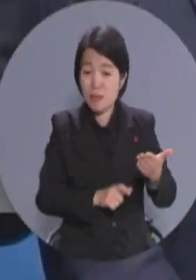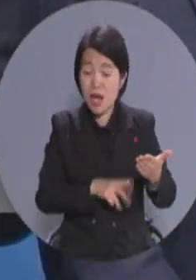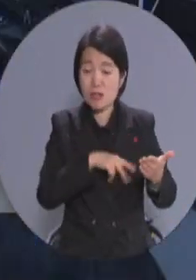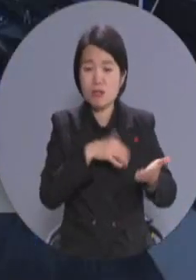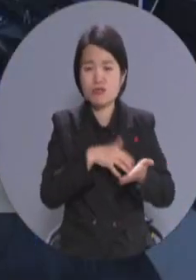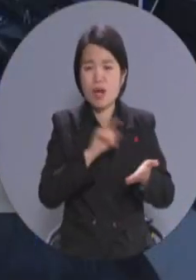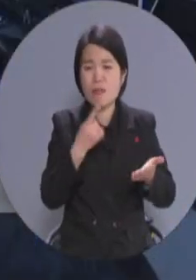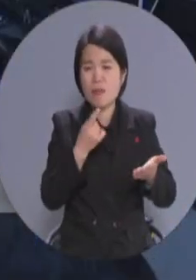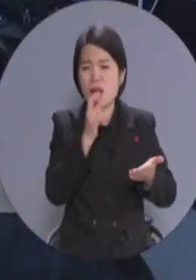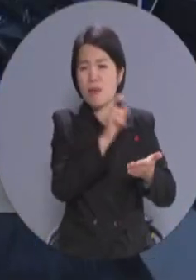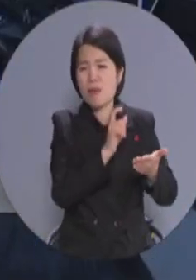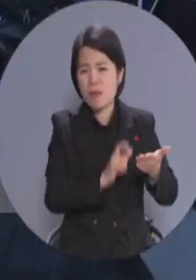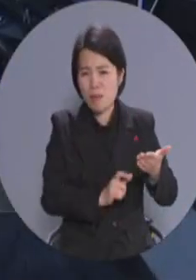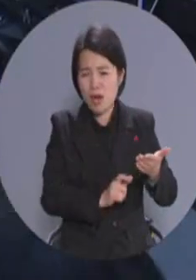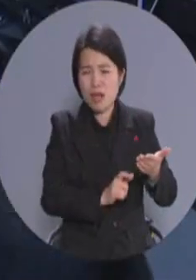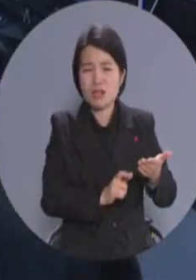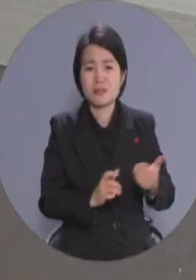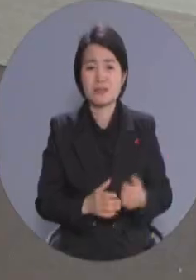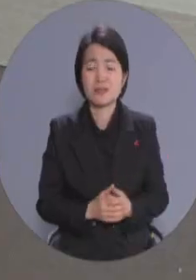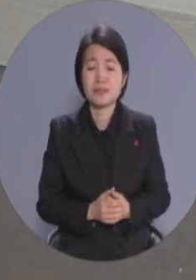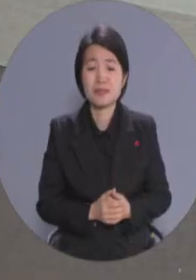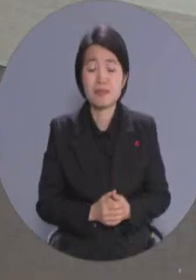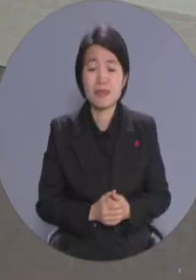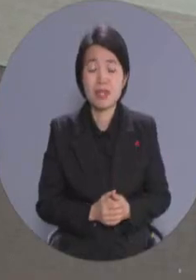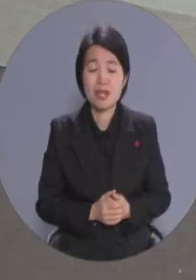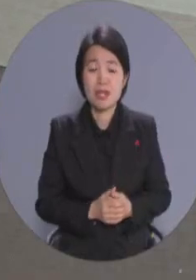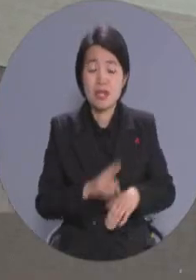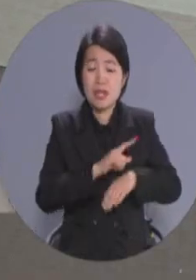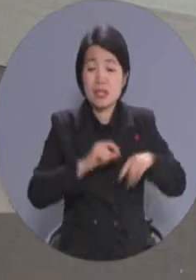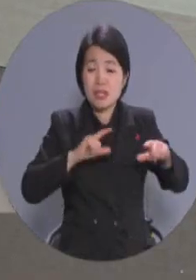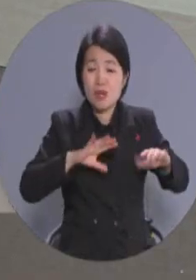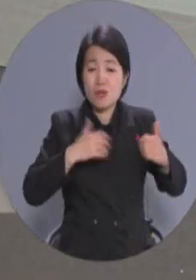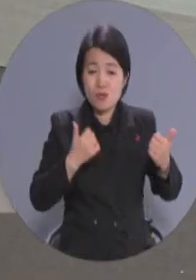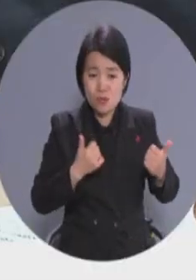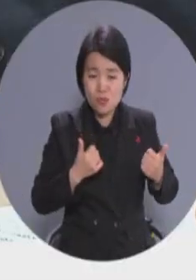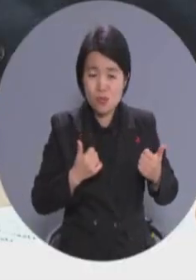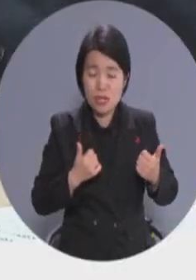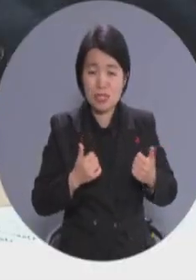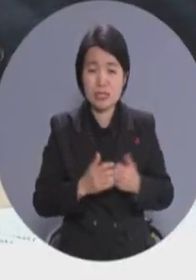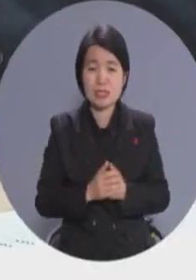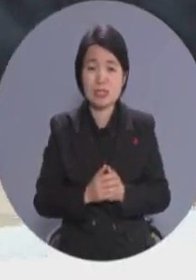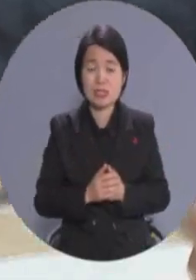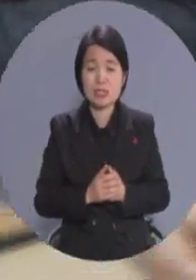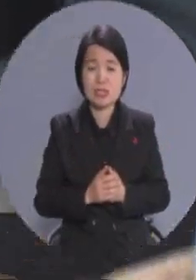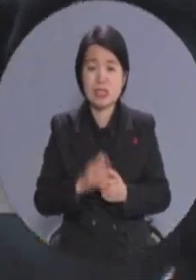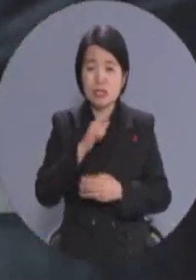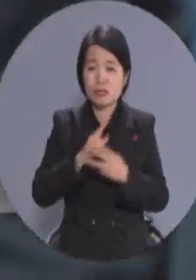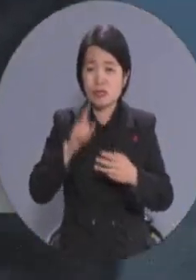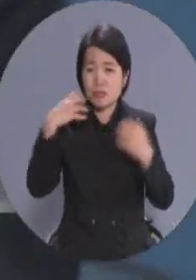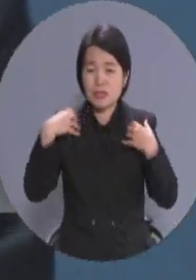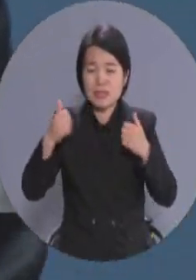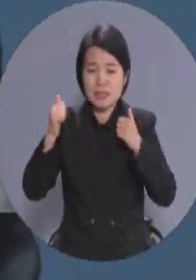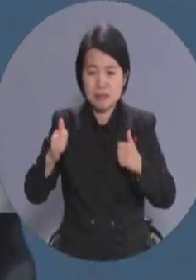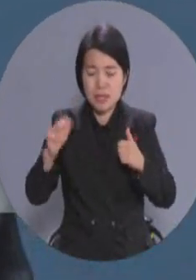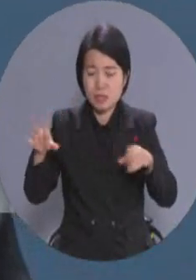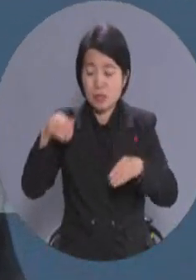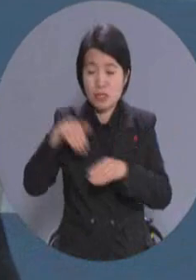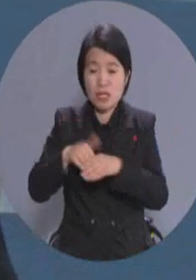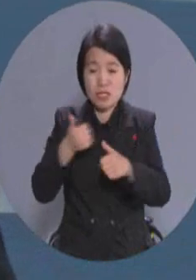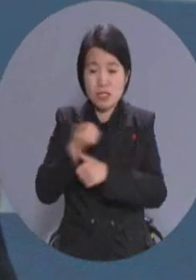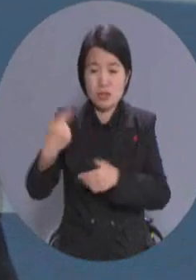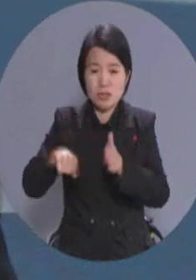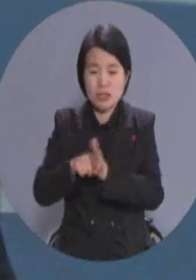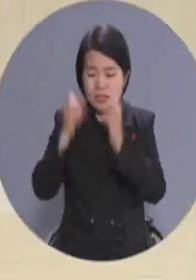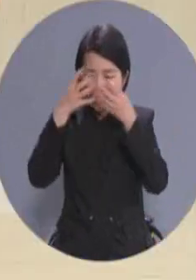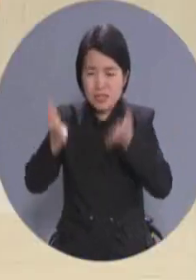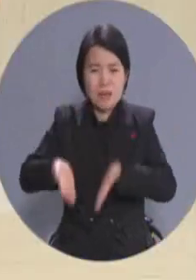의원들이 참여한 것으로 알려졌습니다 지역 국회의원들도 윤성 정부에 대한 심판과 총선 승리를 위해 신당